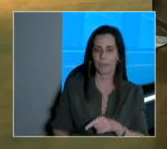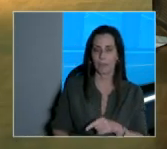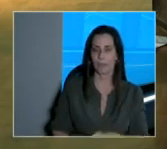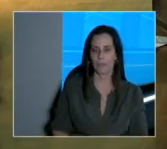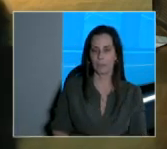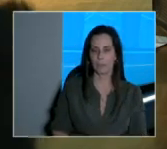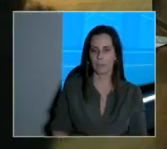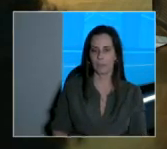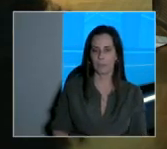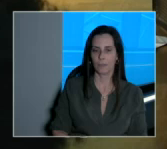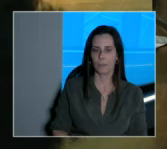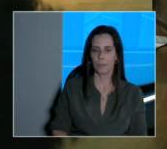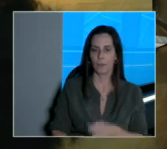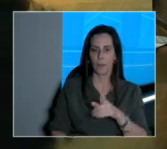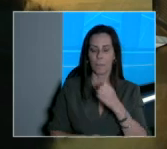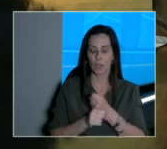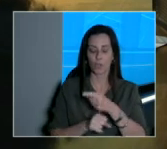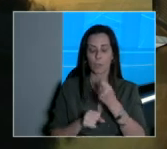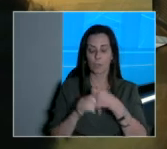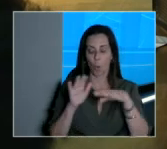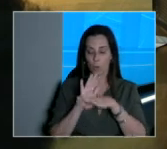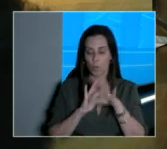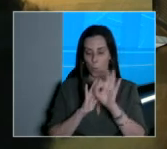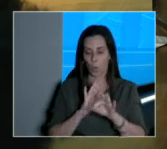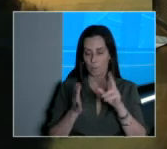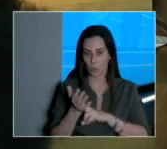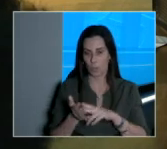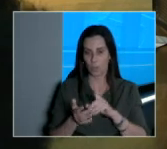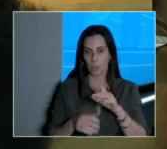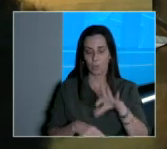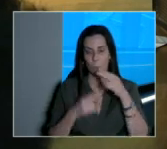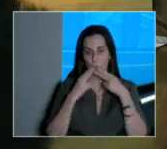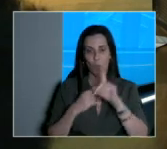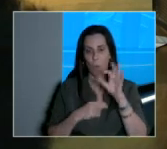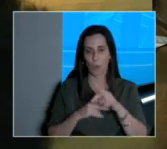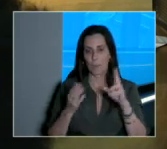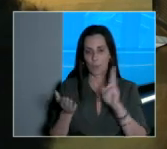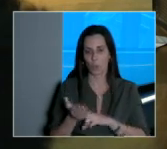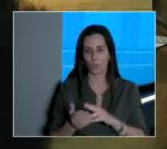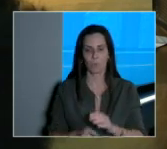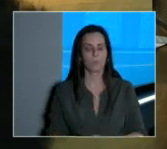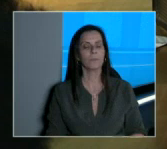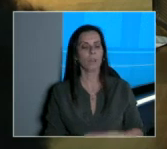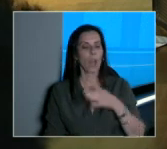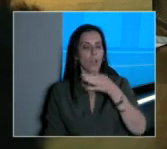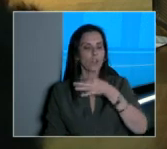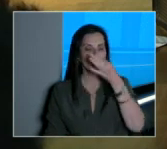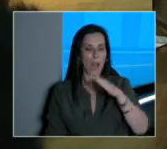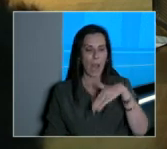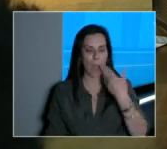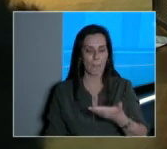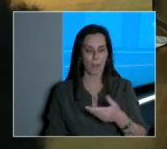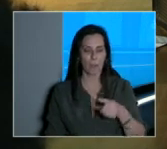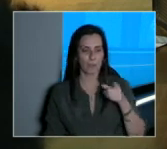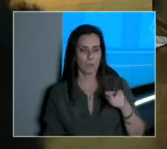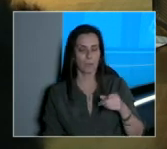אתם מחוקקים חוקים שפוגעים בזכויות. תעשו פתרון שלא פוגע בזכויות. שום זכויות. אנחנו לשאלה הבאה. זכויות דם של דרום תל אביב